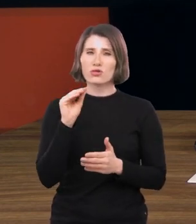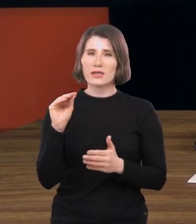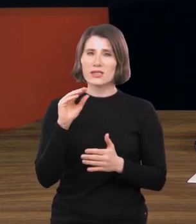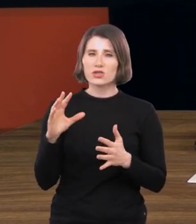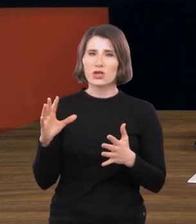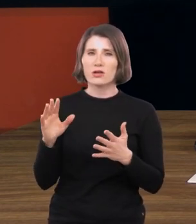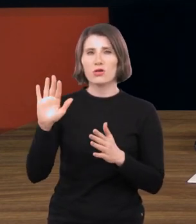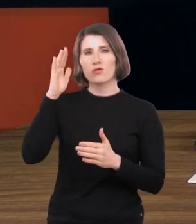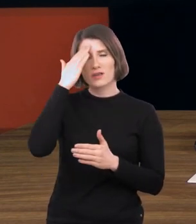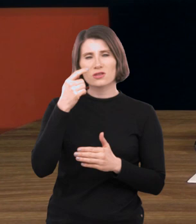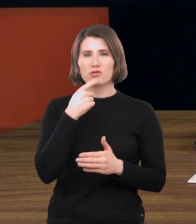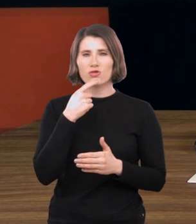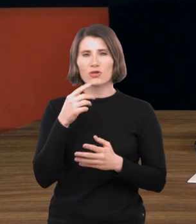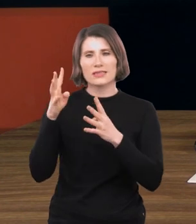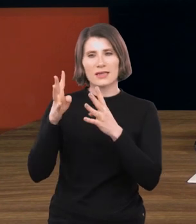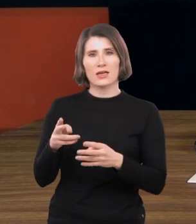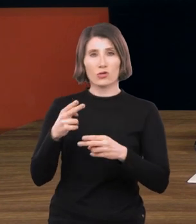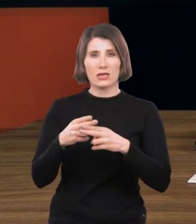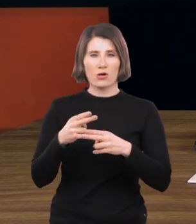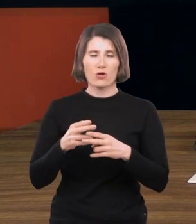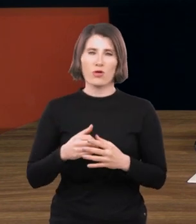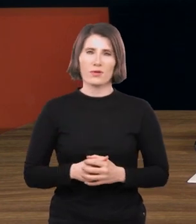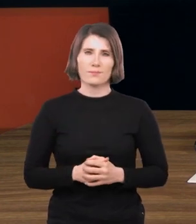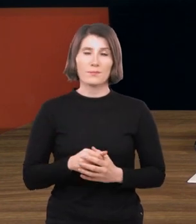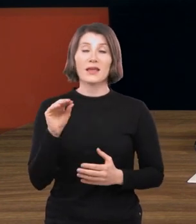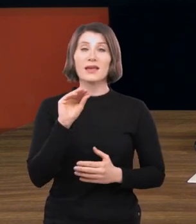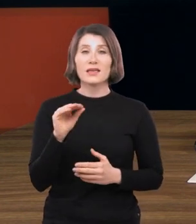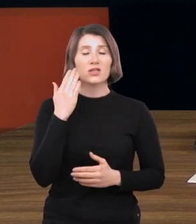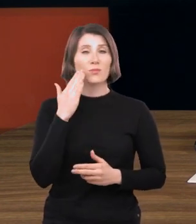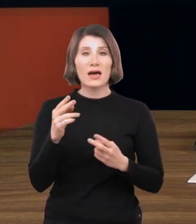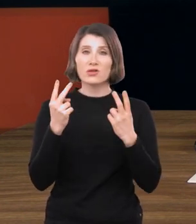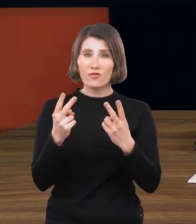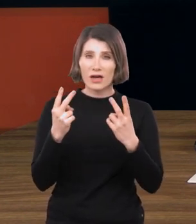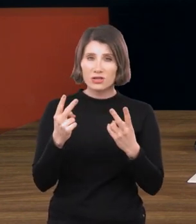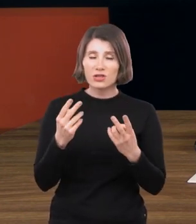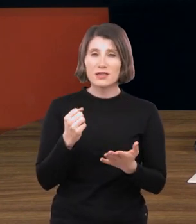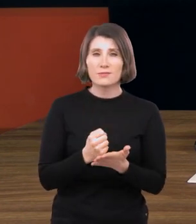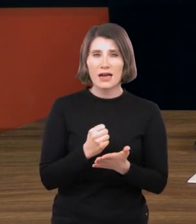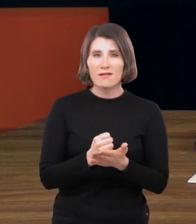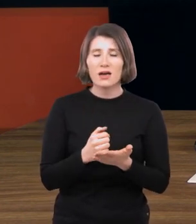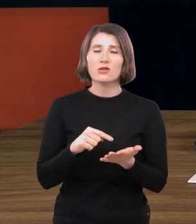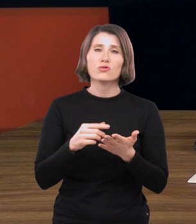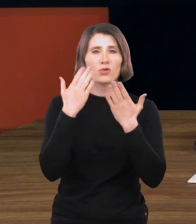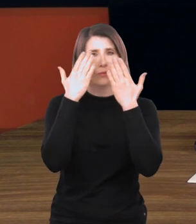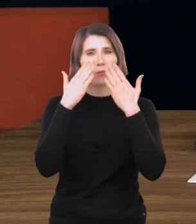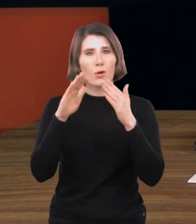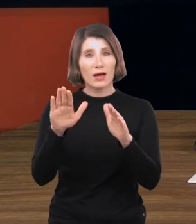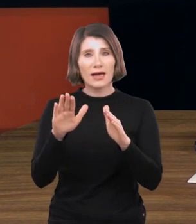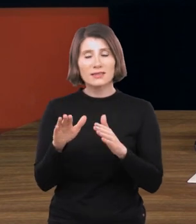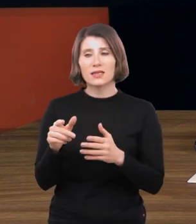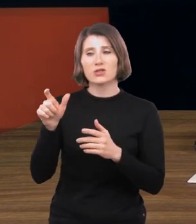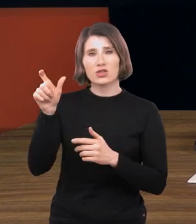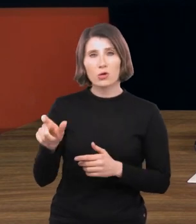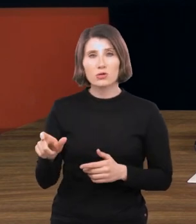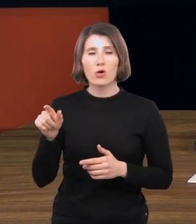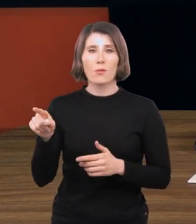samej diagnozy. I oczywiście bardzo ważną i istotną kwestią jest to, żeby pokazać, w jaki sposób